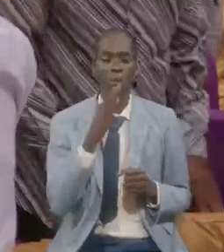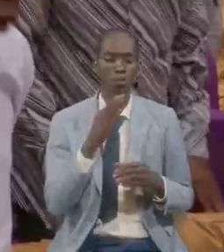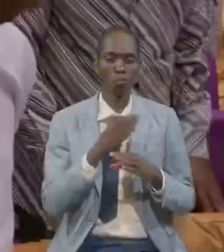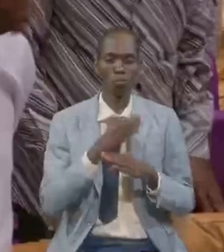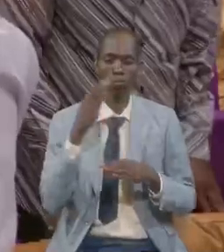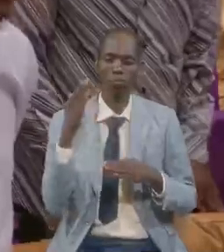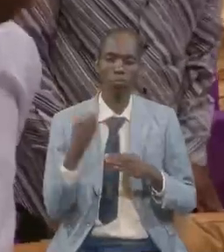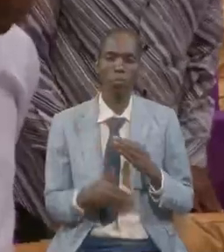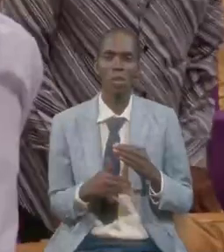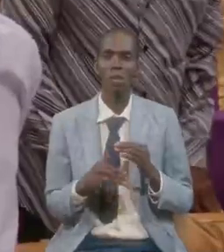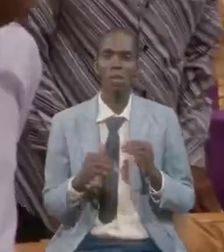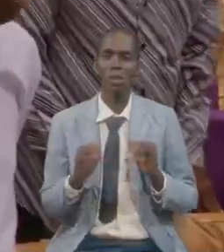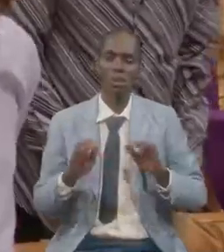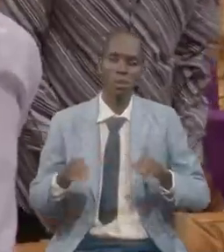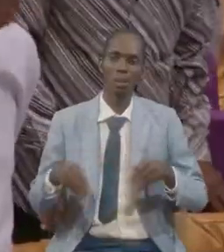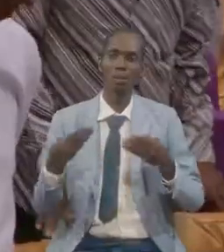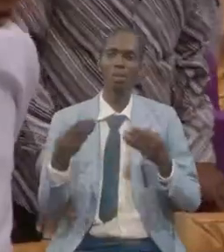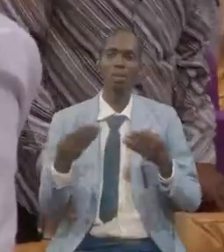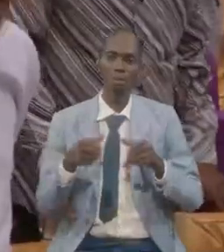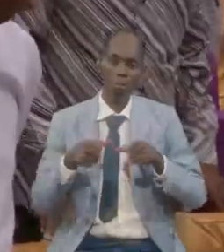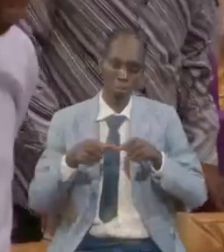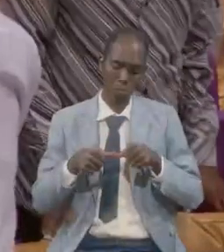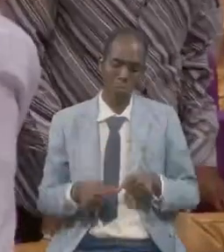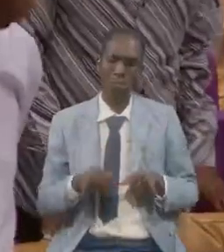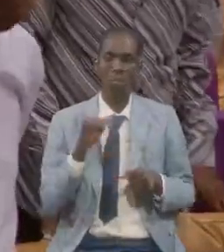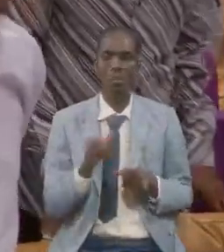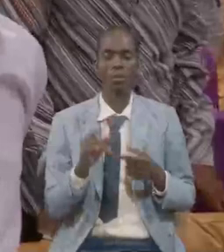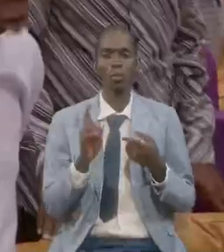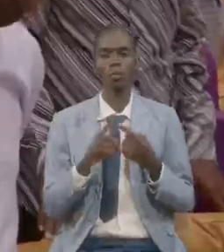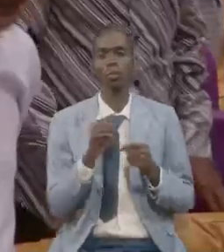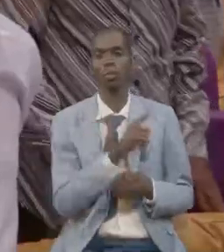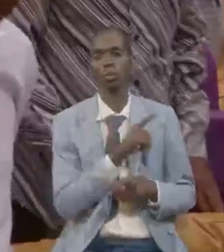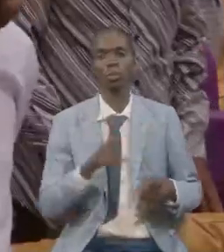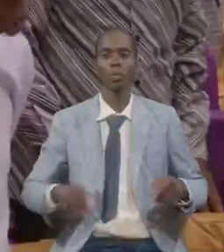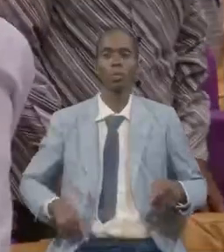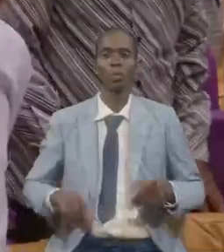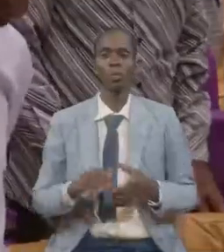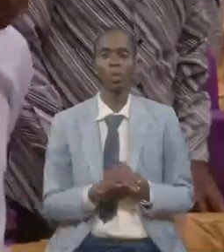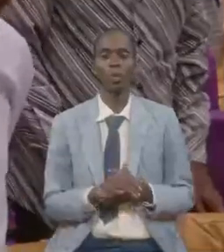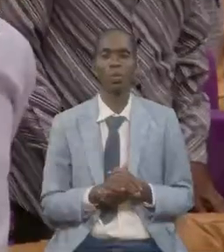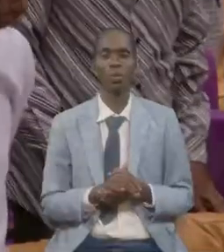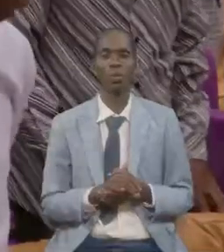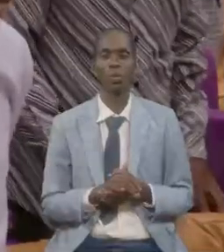Donnez-vous totalement et en permanence au Seigneur.